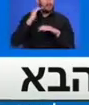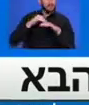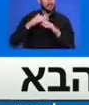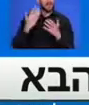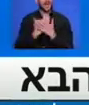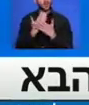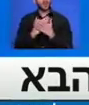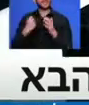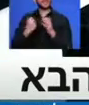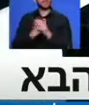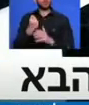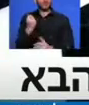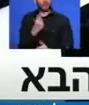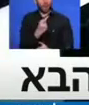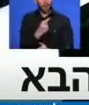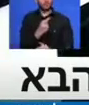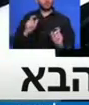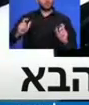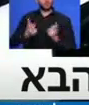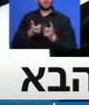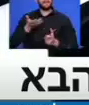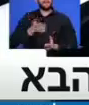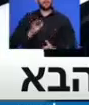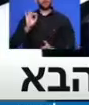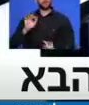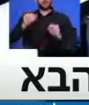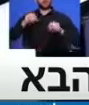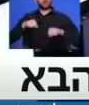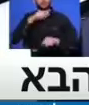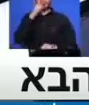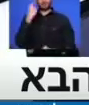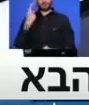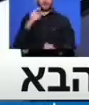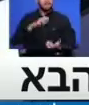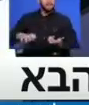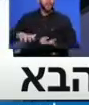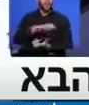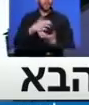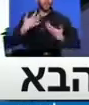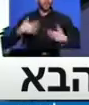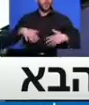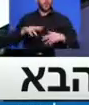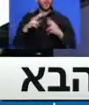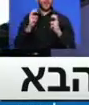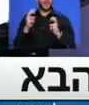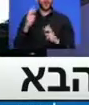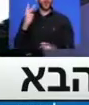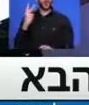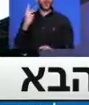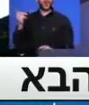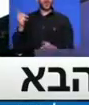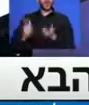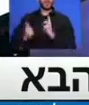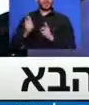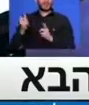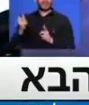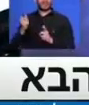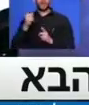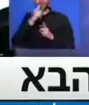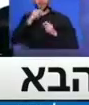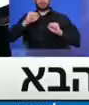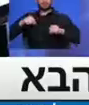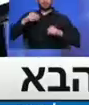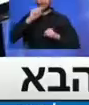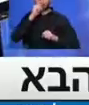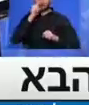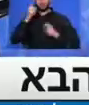סוף השבוע. עוצרים את הבן של אותו אל צ'אפו, מהומות ענק פורצות בעיר קוליאקון. הקרטל מתחיל לראות שם לכל עבר,